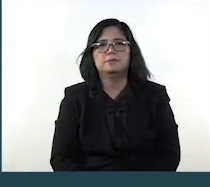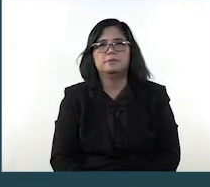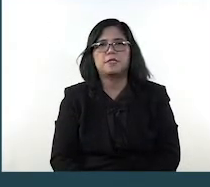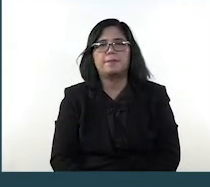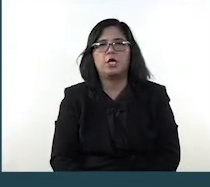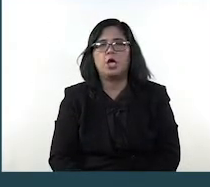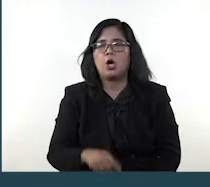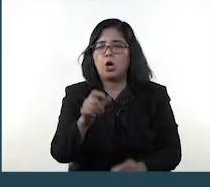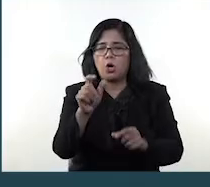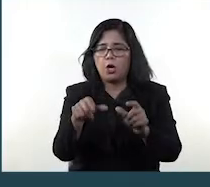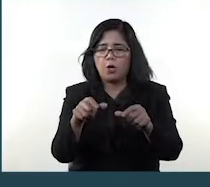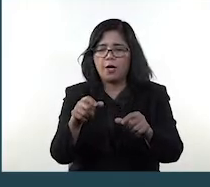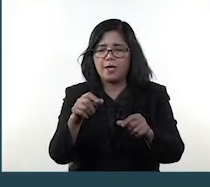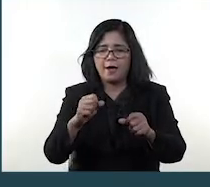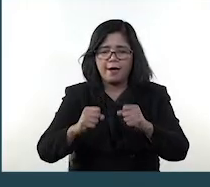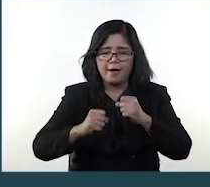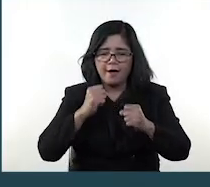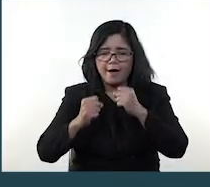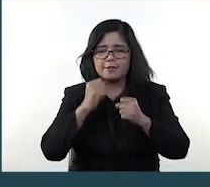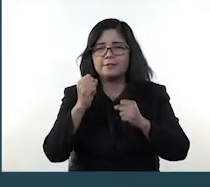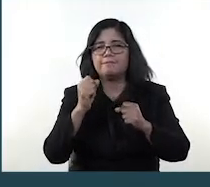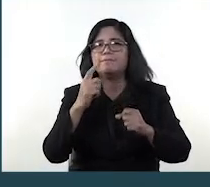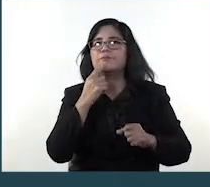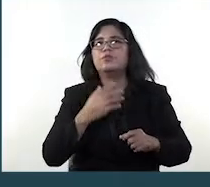Hai ada orang yang aktif dan memiliki target